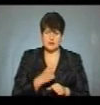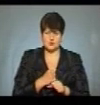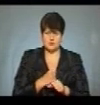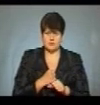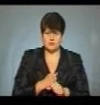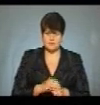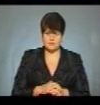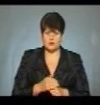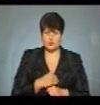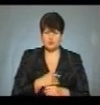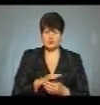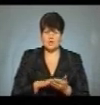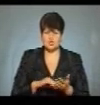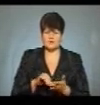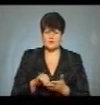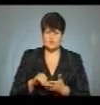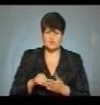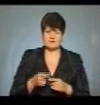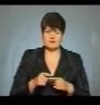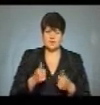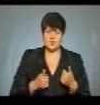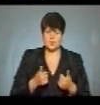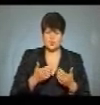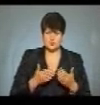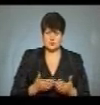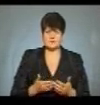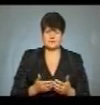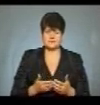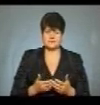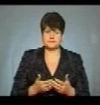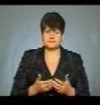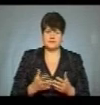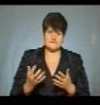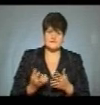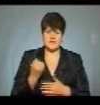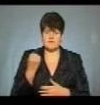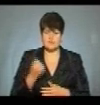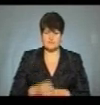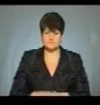ручками. Хочу далі виступати в таких конкурсах і вигравати.